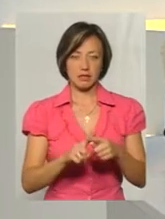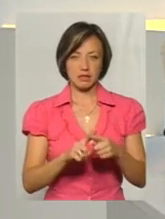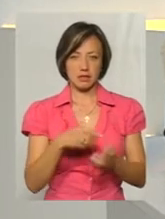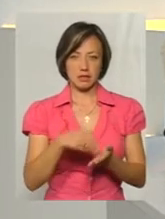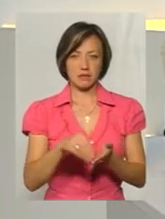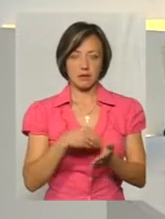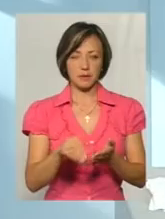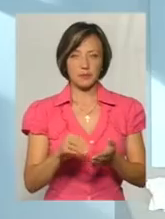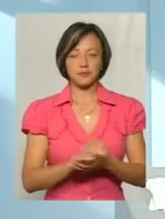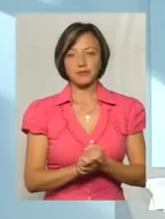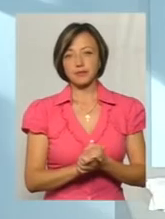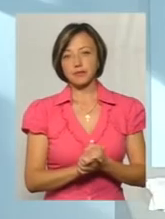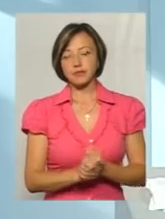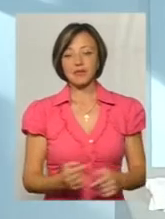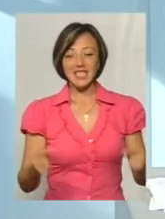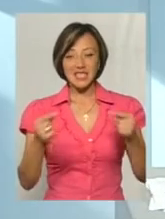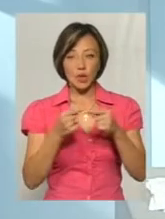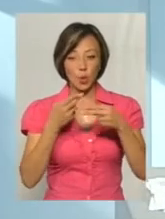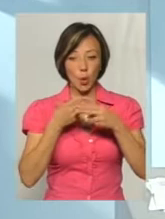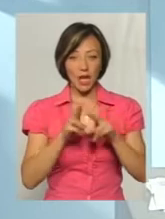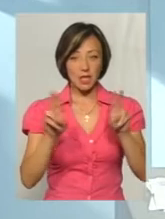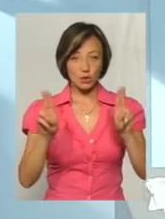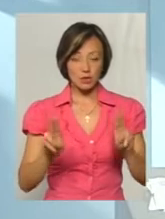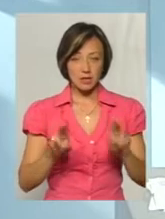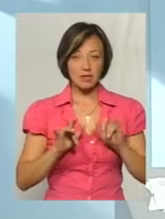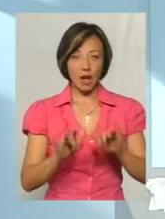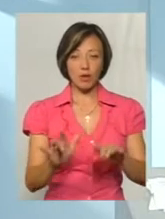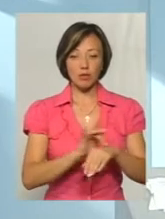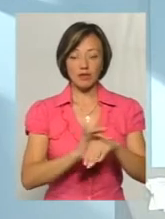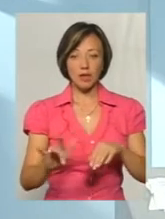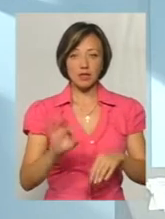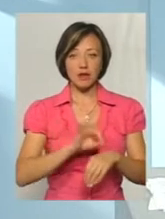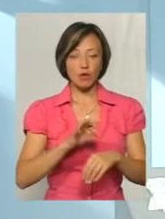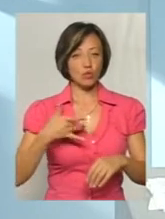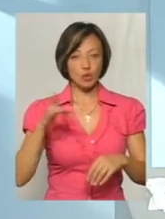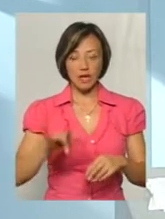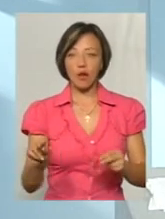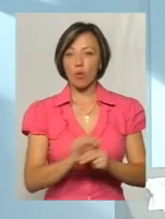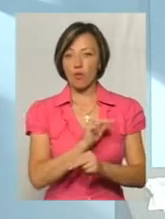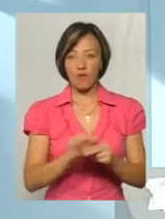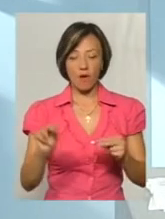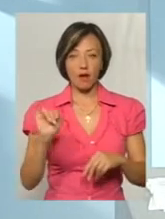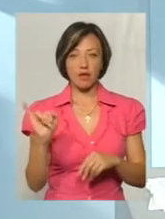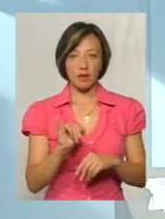згідно інструкції, заходи по ліквідації захворювання досить жорсткі. Лікування та